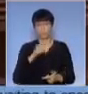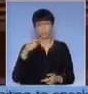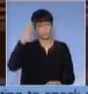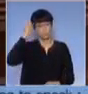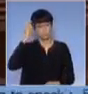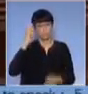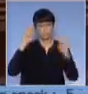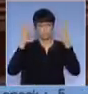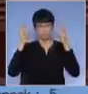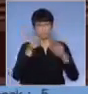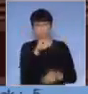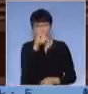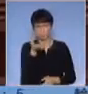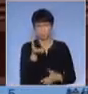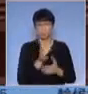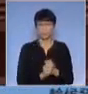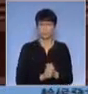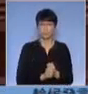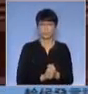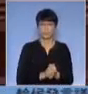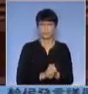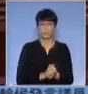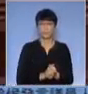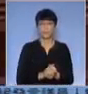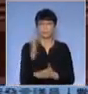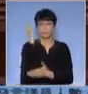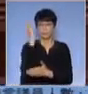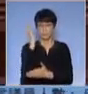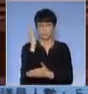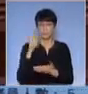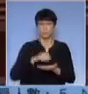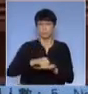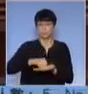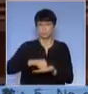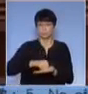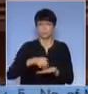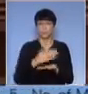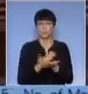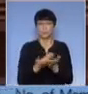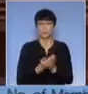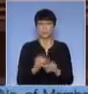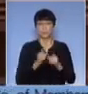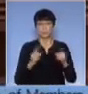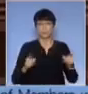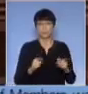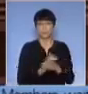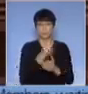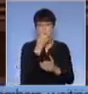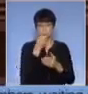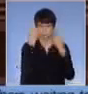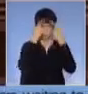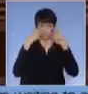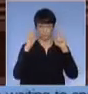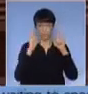明、研究發現、學術會議的發表、著作等，其實已經詳列了在香港大學學術